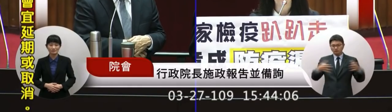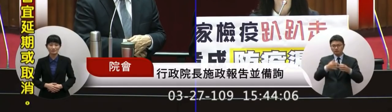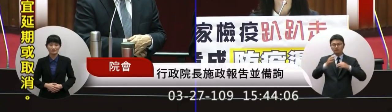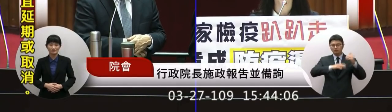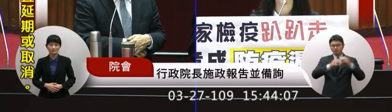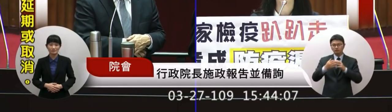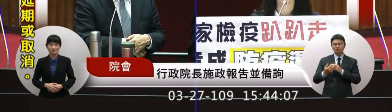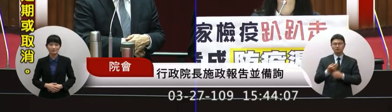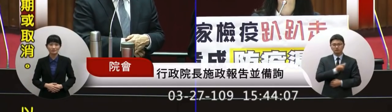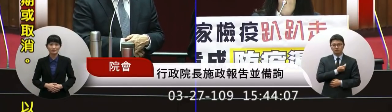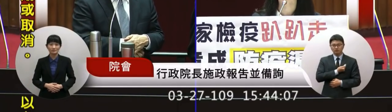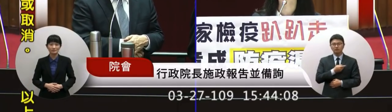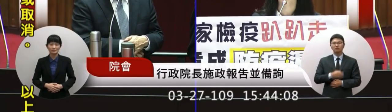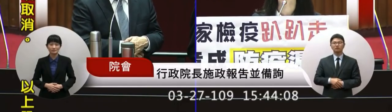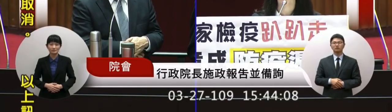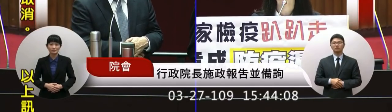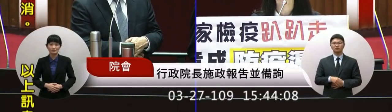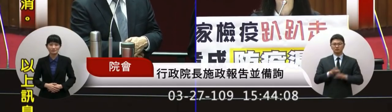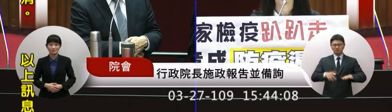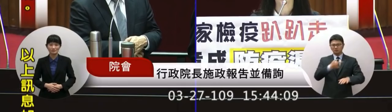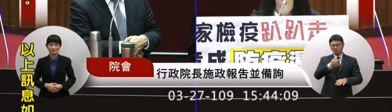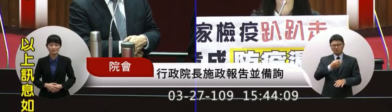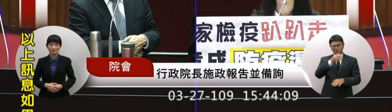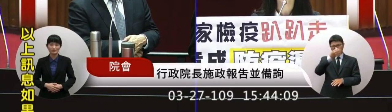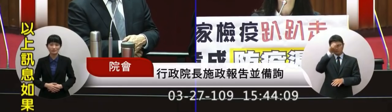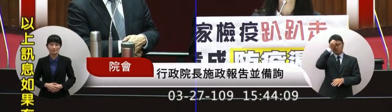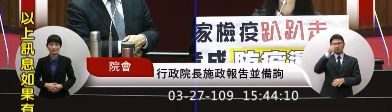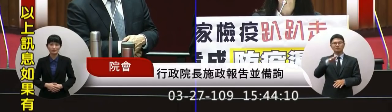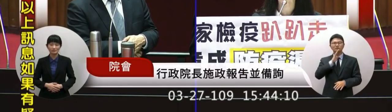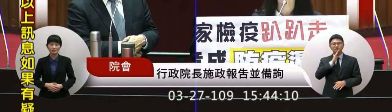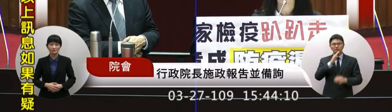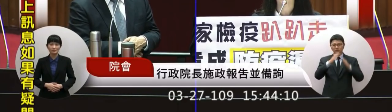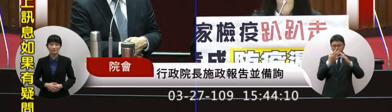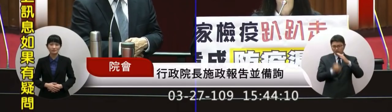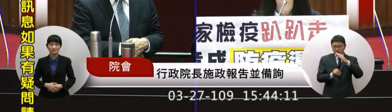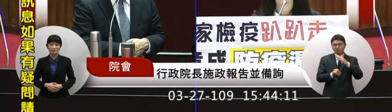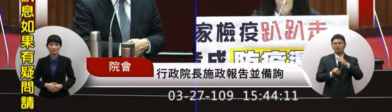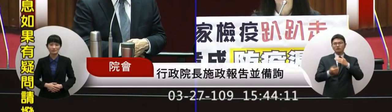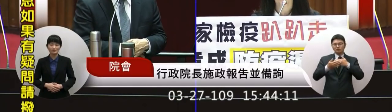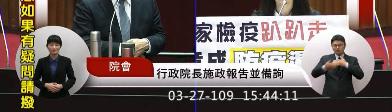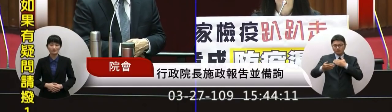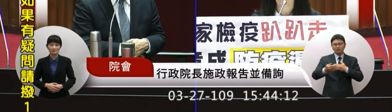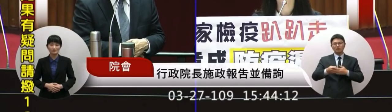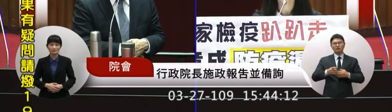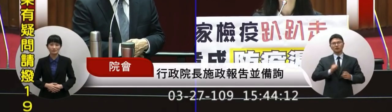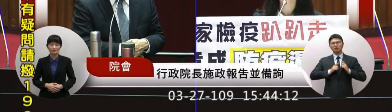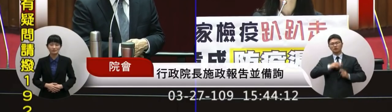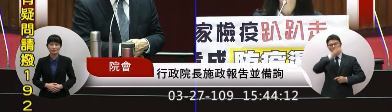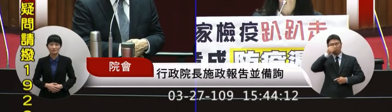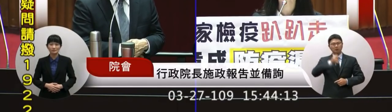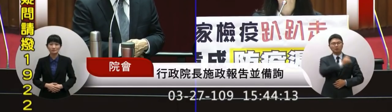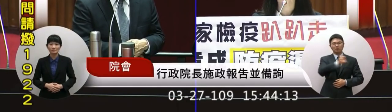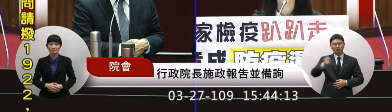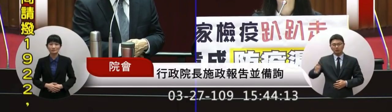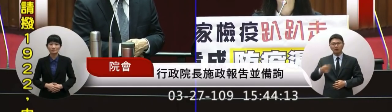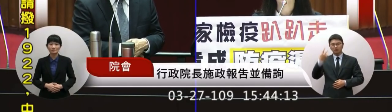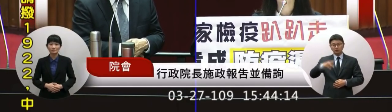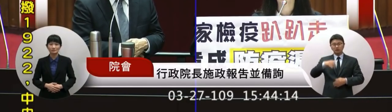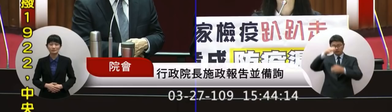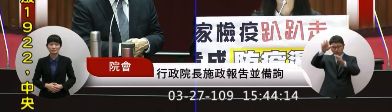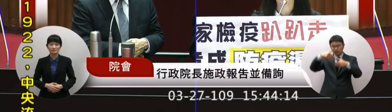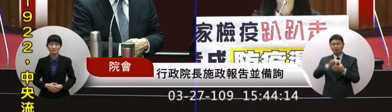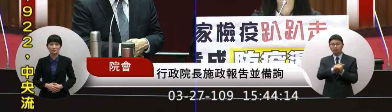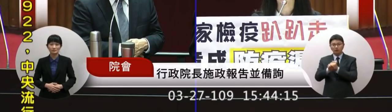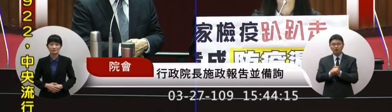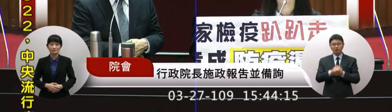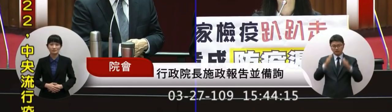呢，最近大家最恨的就是居家检疫隔离啪啪走的状况，甚至还找朋友到家里来开趴哦。那对于像这样子的问